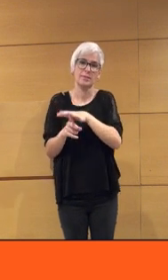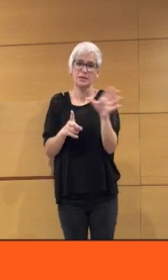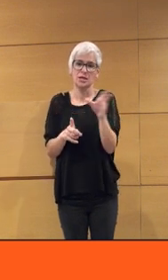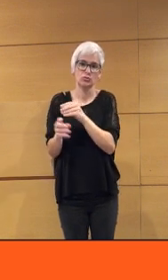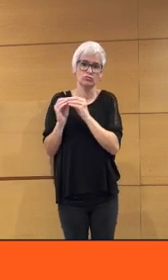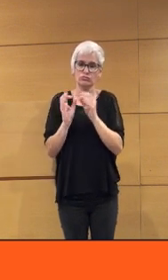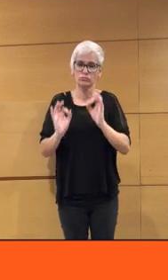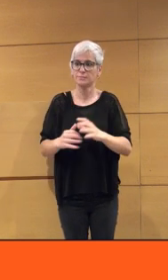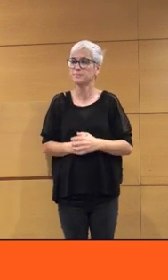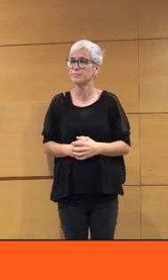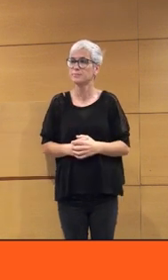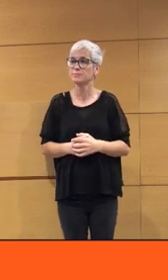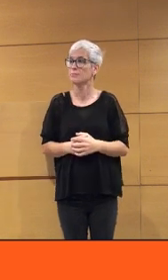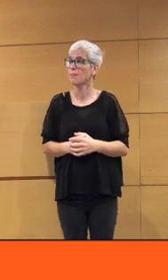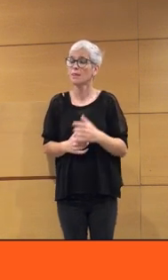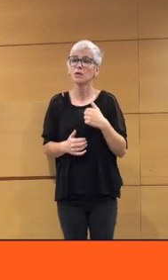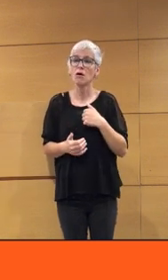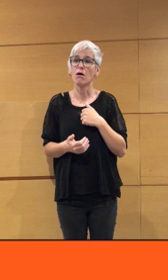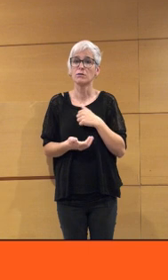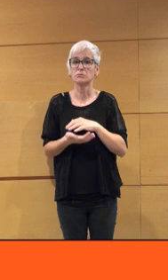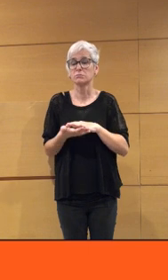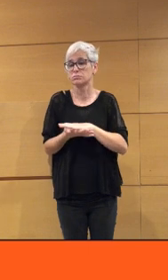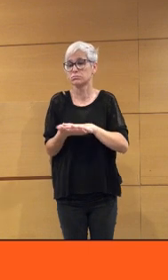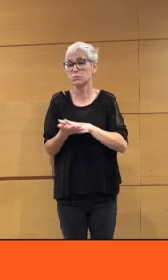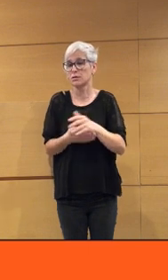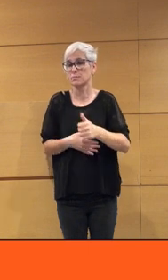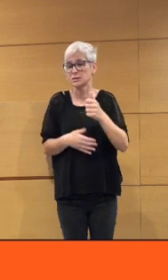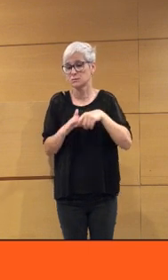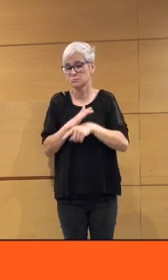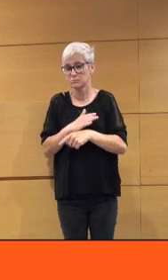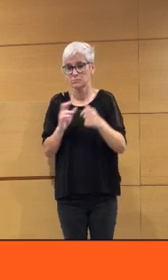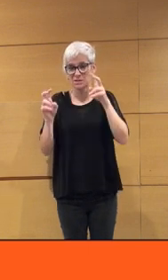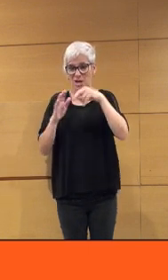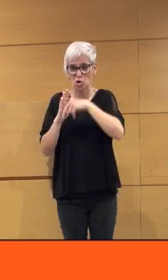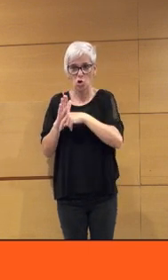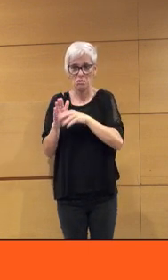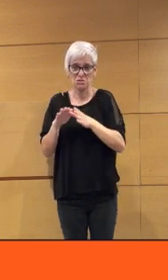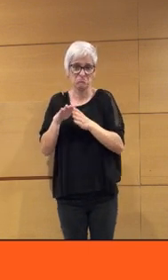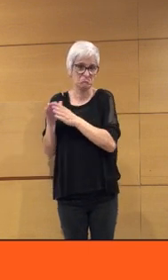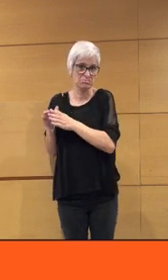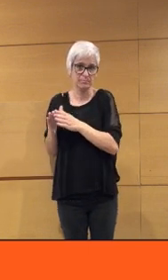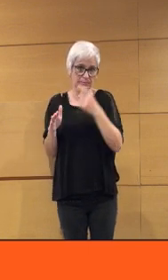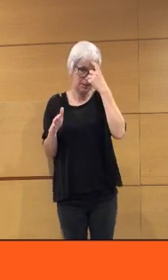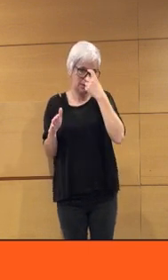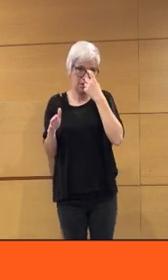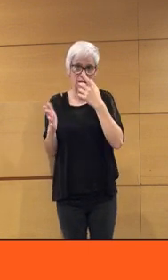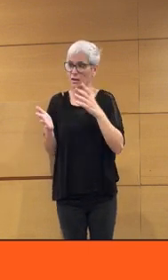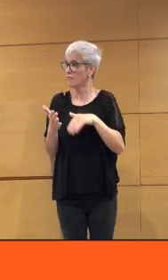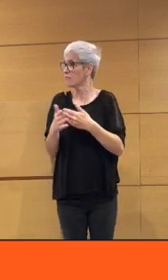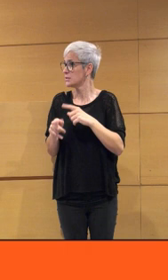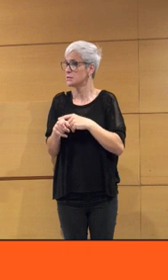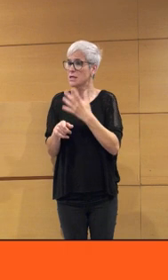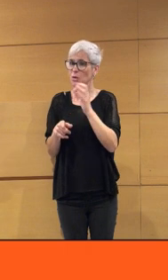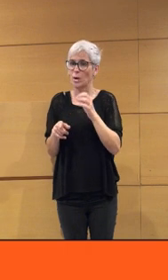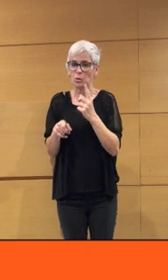plegats. Jo no voldria embolicar-me gaire més en normes, crec que era fins a 50, m'he passat